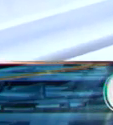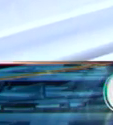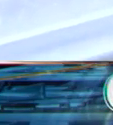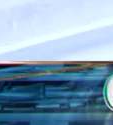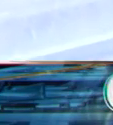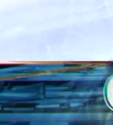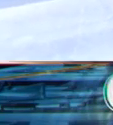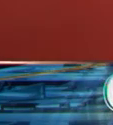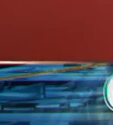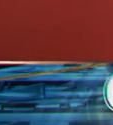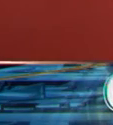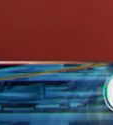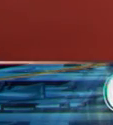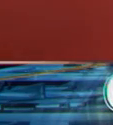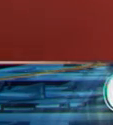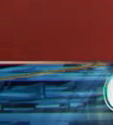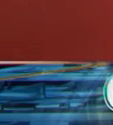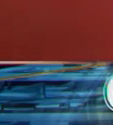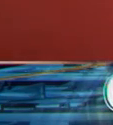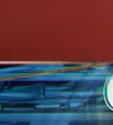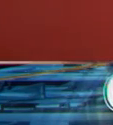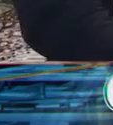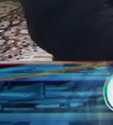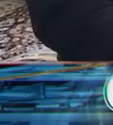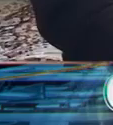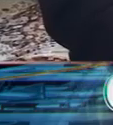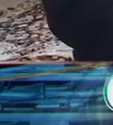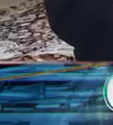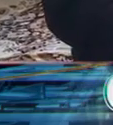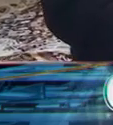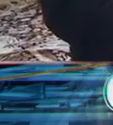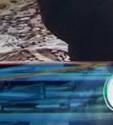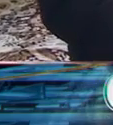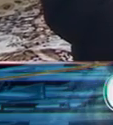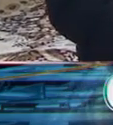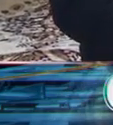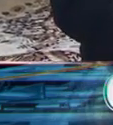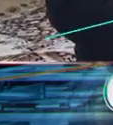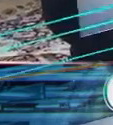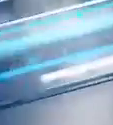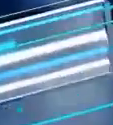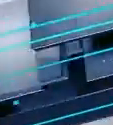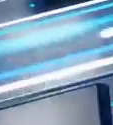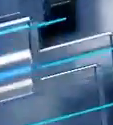Вы не одни. Под эгидой акции «Безбергемес» добровольцы протягивают руку помощи соотечественникам.